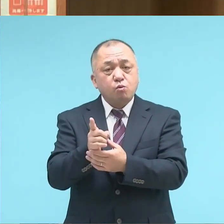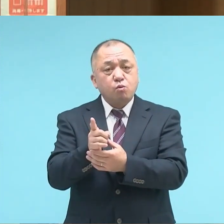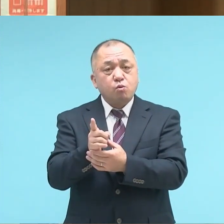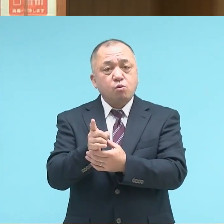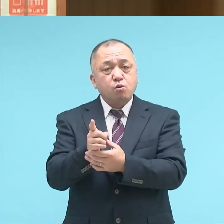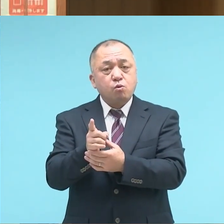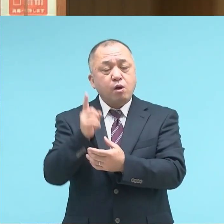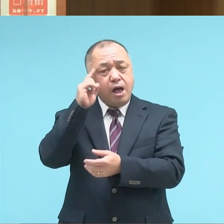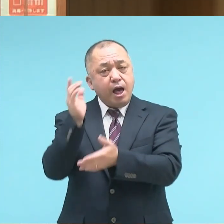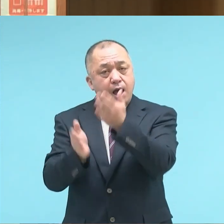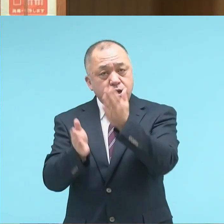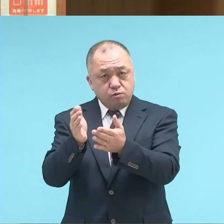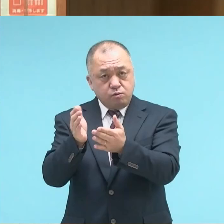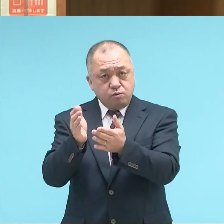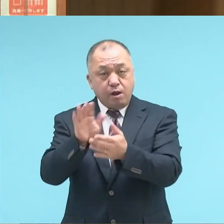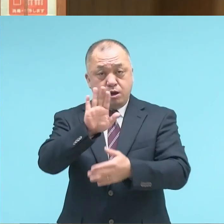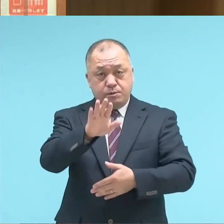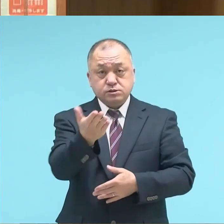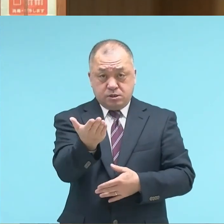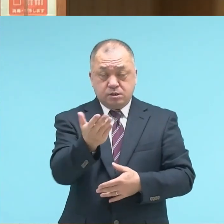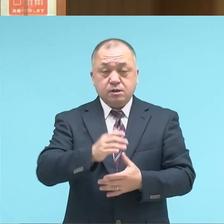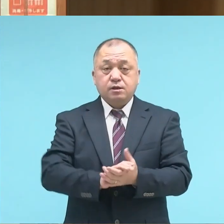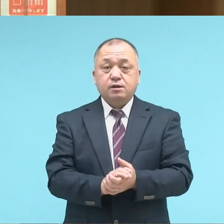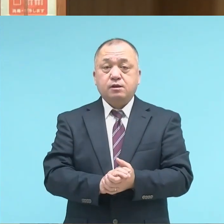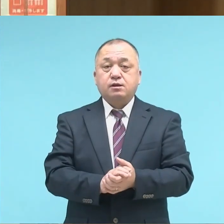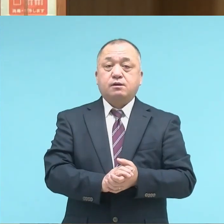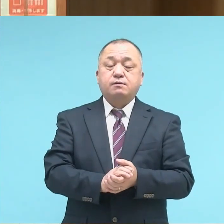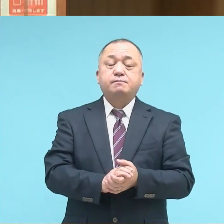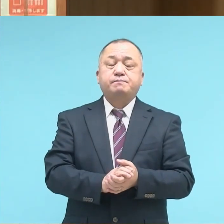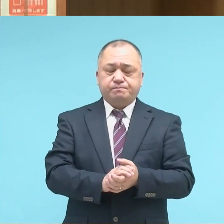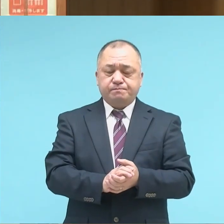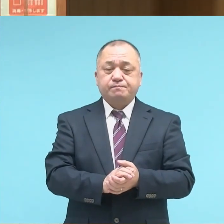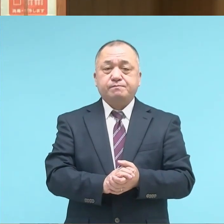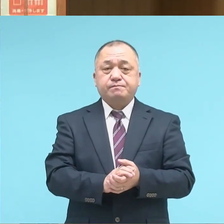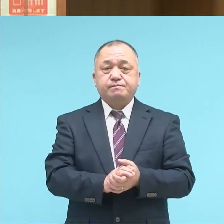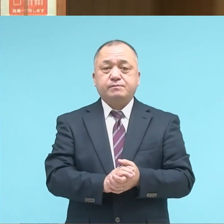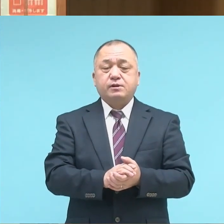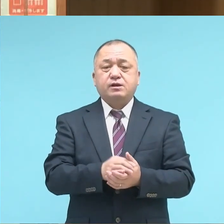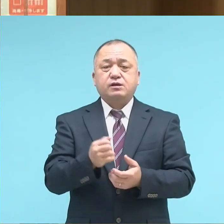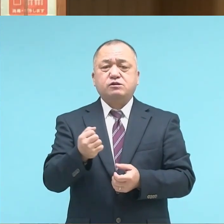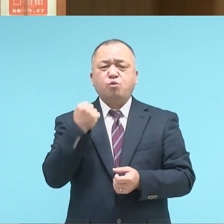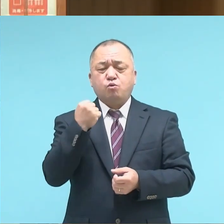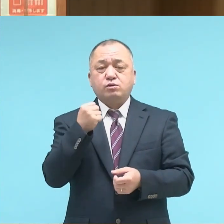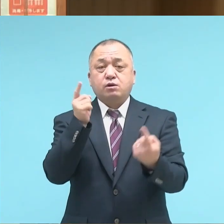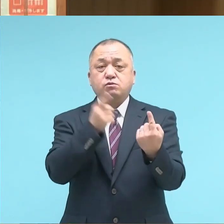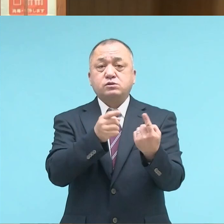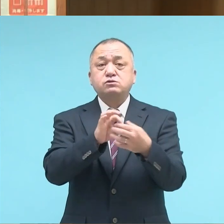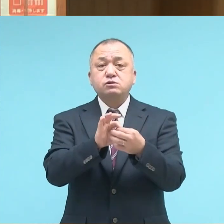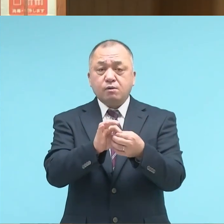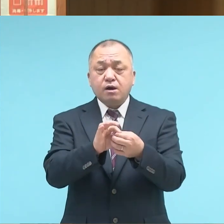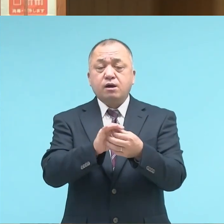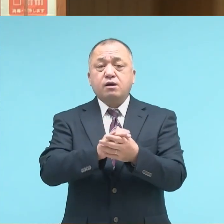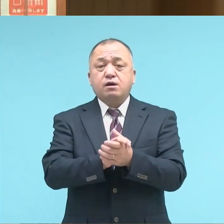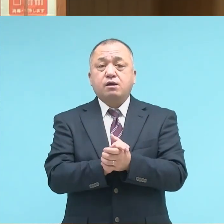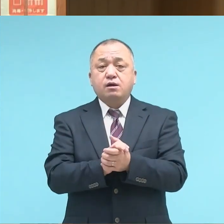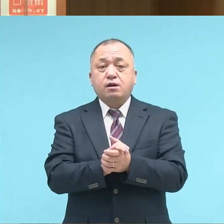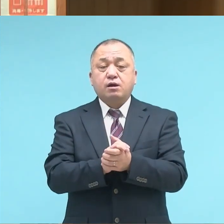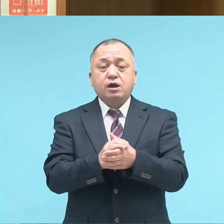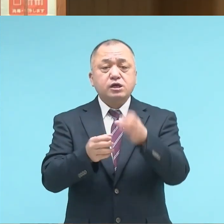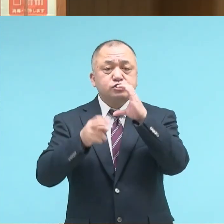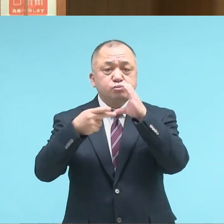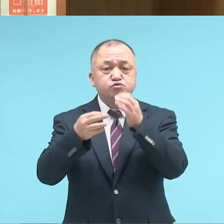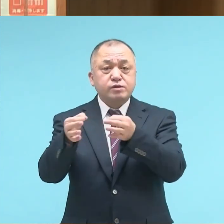の配慮というものもあるんでしょうか。 当然ですね、こういった強力な措置については、本当に飲